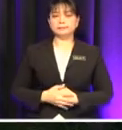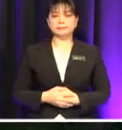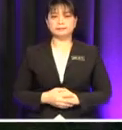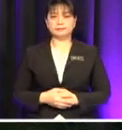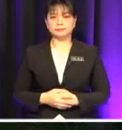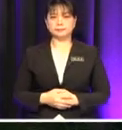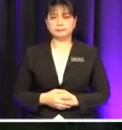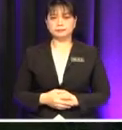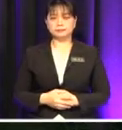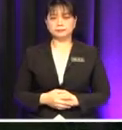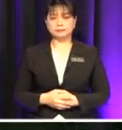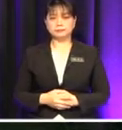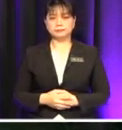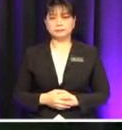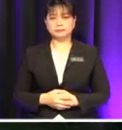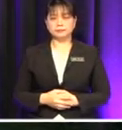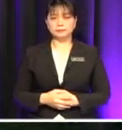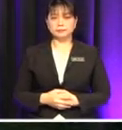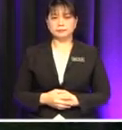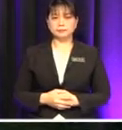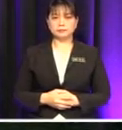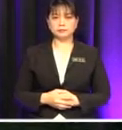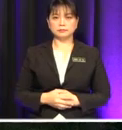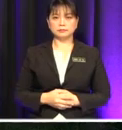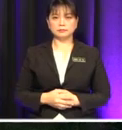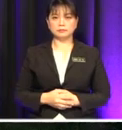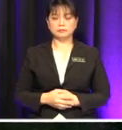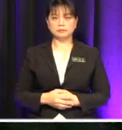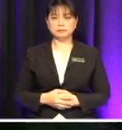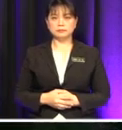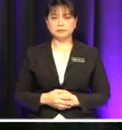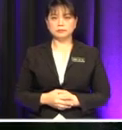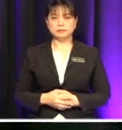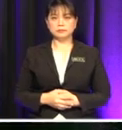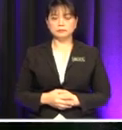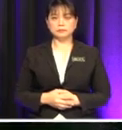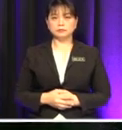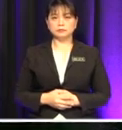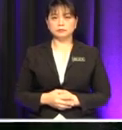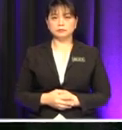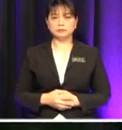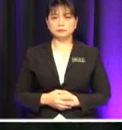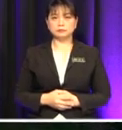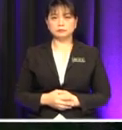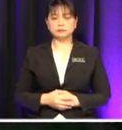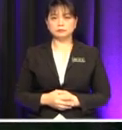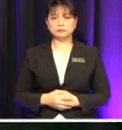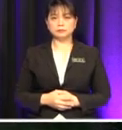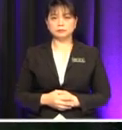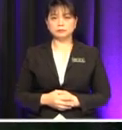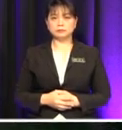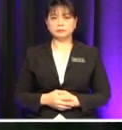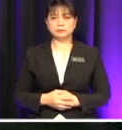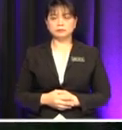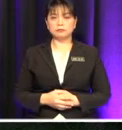pilihannya terakhir Oke jadi inilah yang betul Oke coba kita Tengok ya dia meningkat